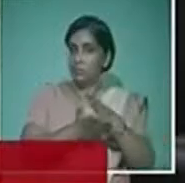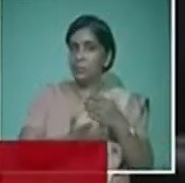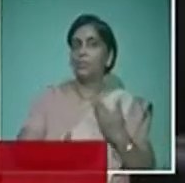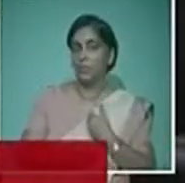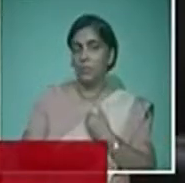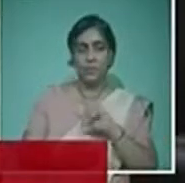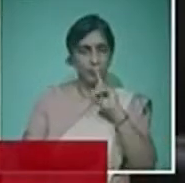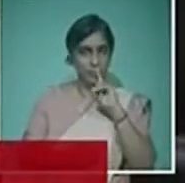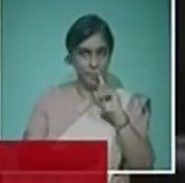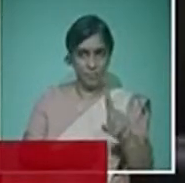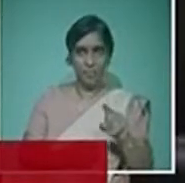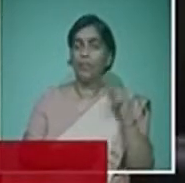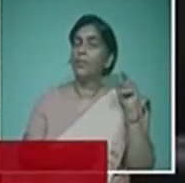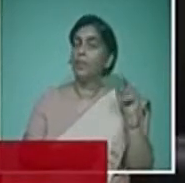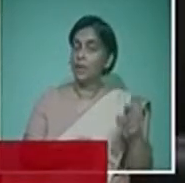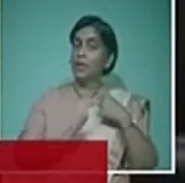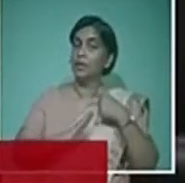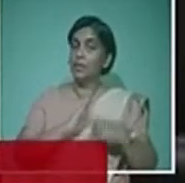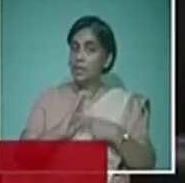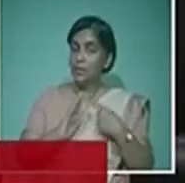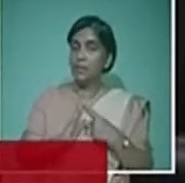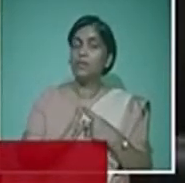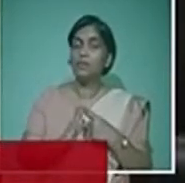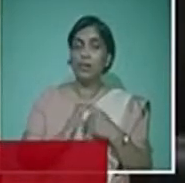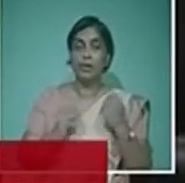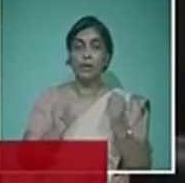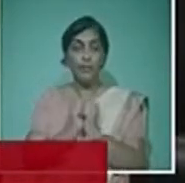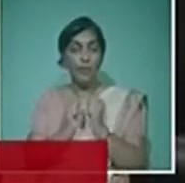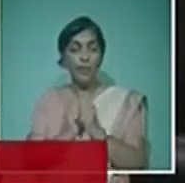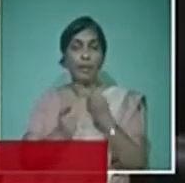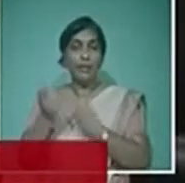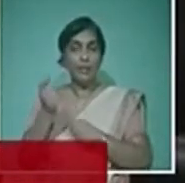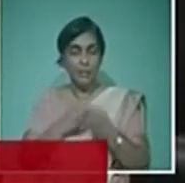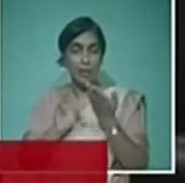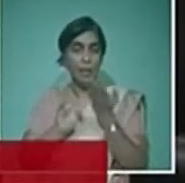මා යෝජනා කරනවා. ශ්‍රී ලංකා ශ්‍රම වෙළඳ පොළ තුල පෙර පුහුණුවක් නොලබා